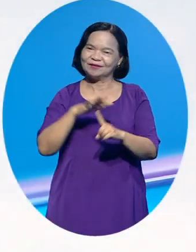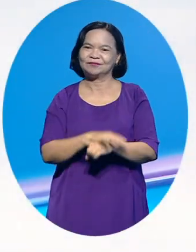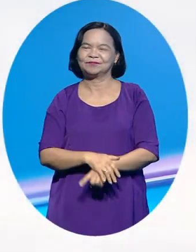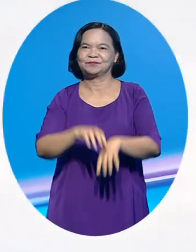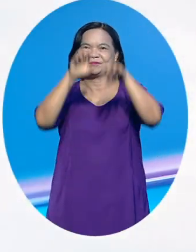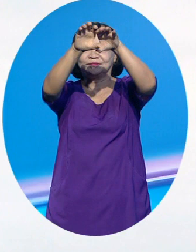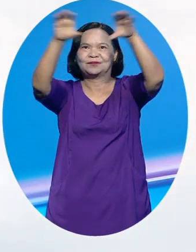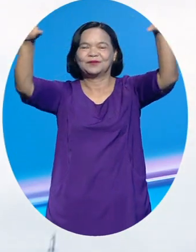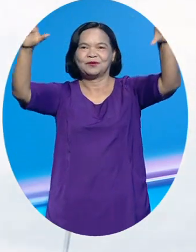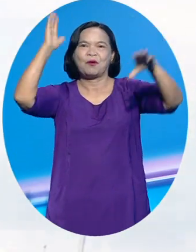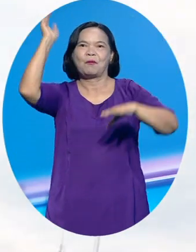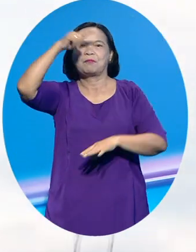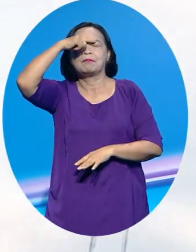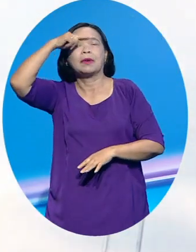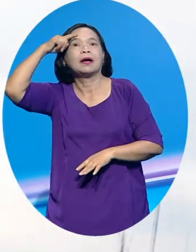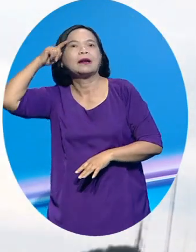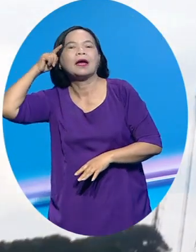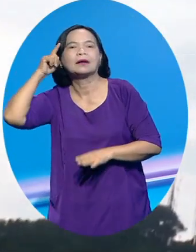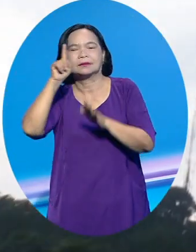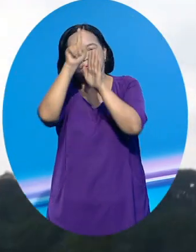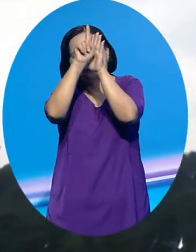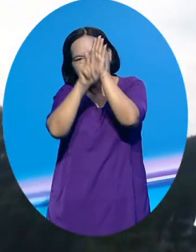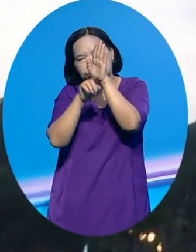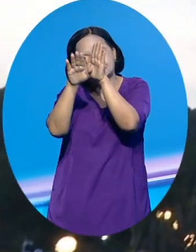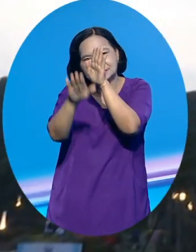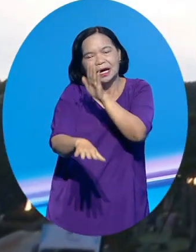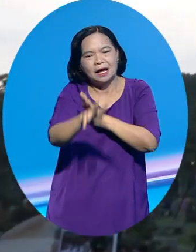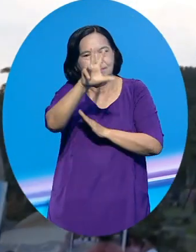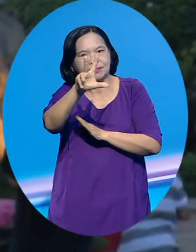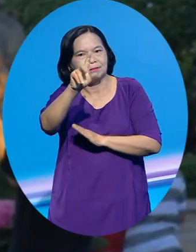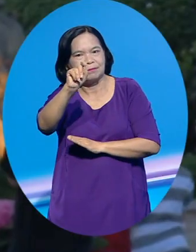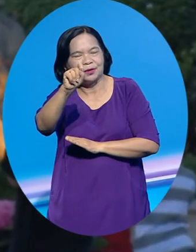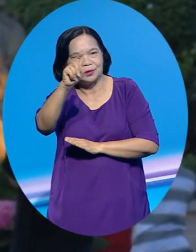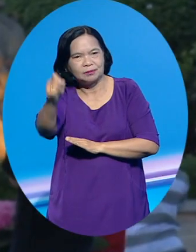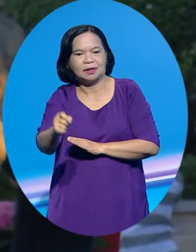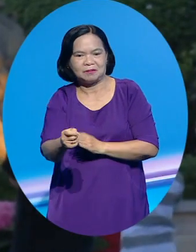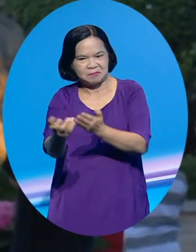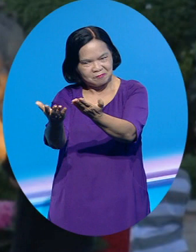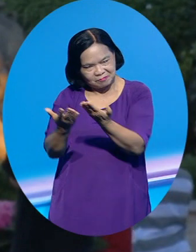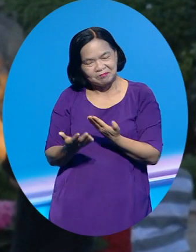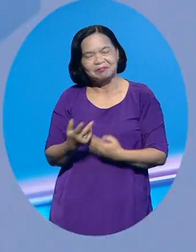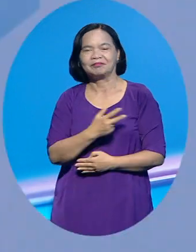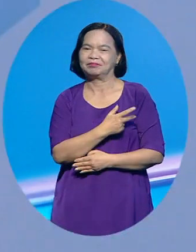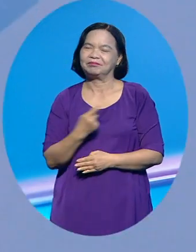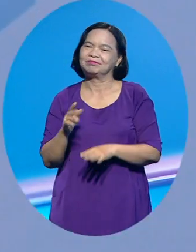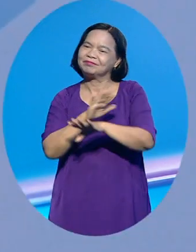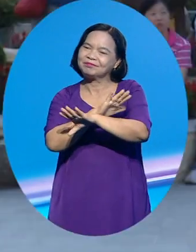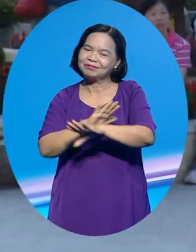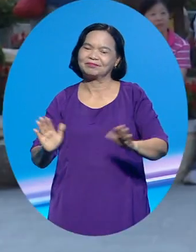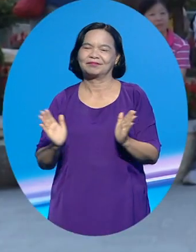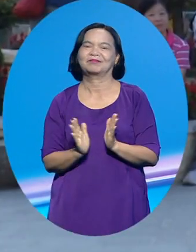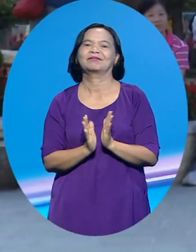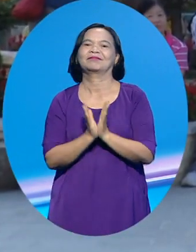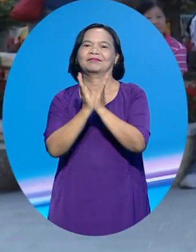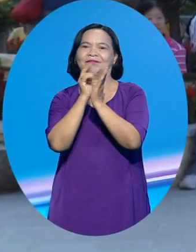Đen, nhiệt độ thường thấp hơn các thành phố khoảng 8 đến 10 độ C là địa điểm thu hút du khách. Tại đây, suốt dịp nghỉ lễ, du khách không